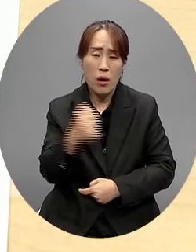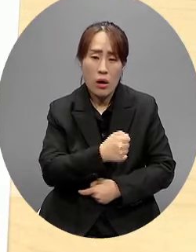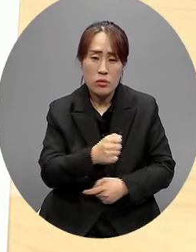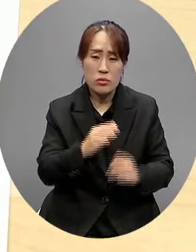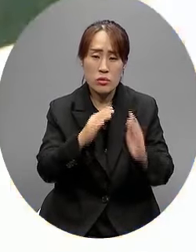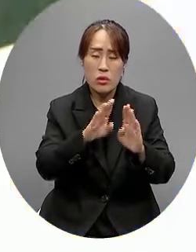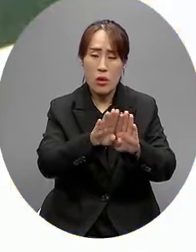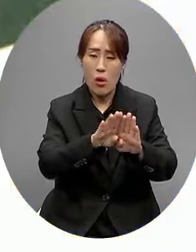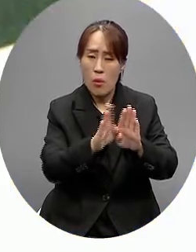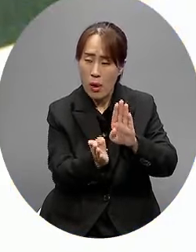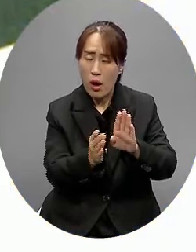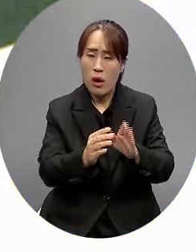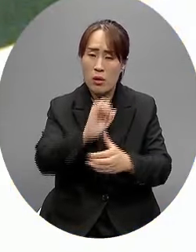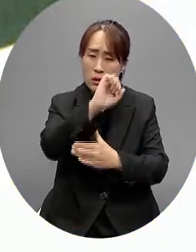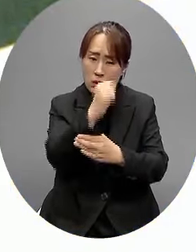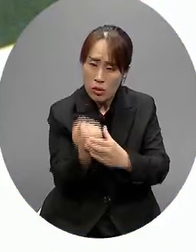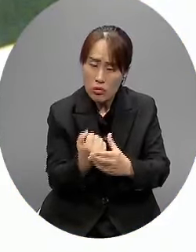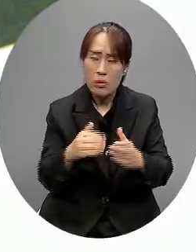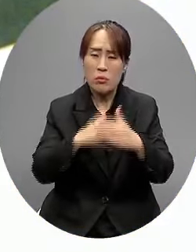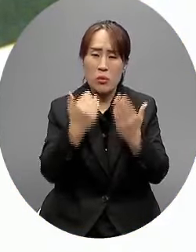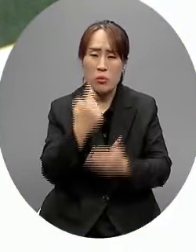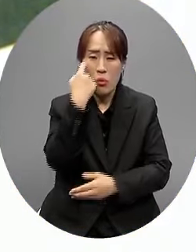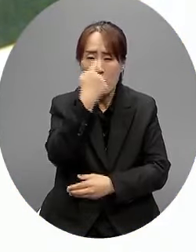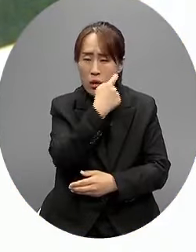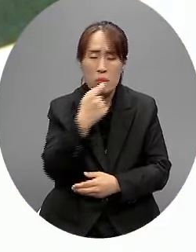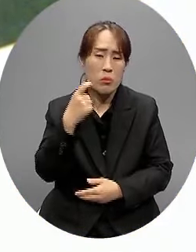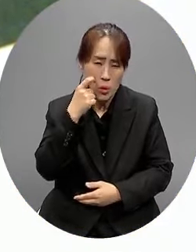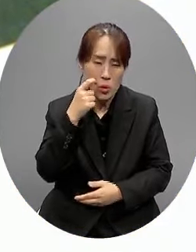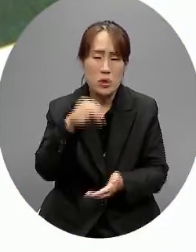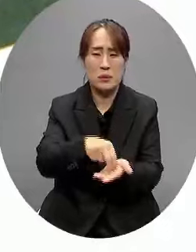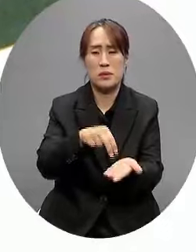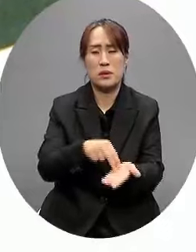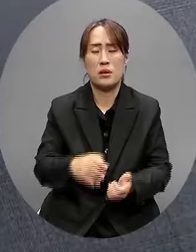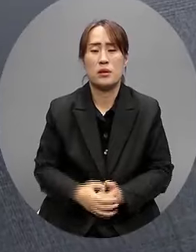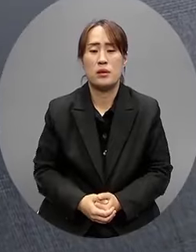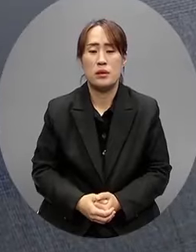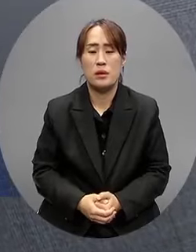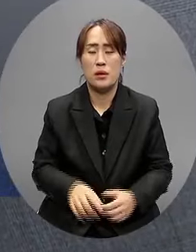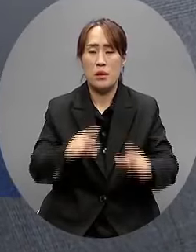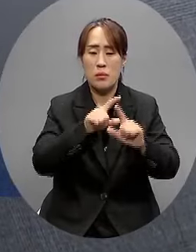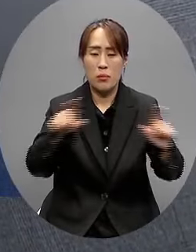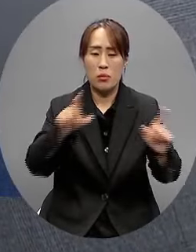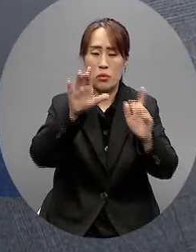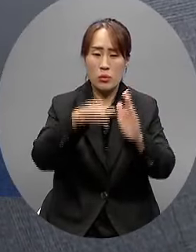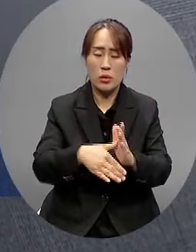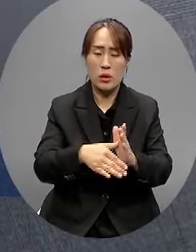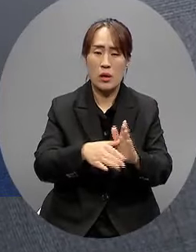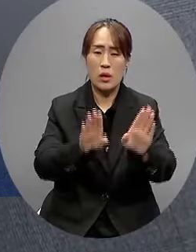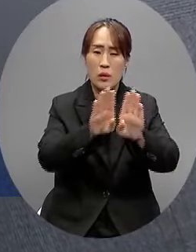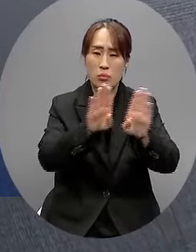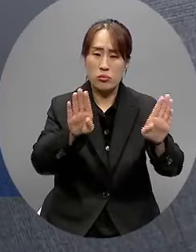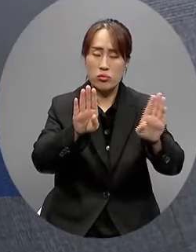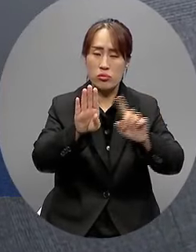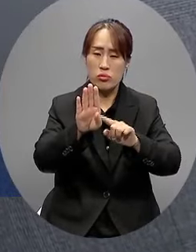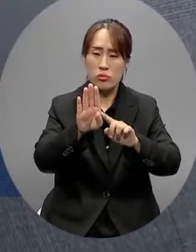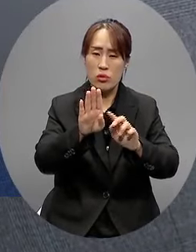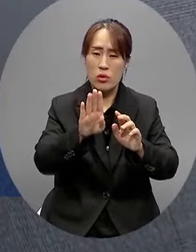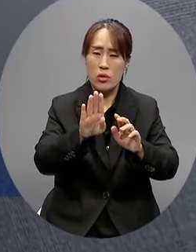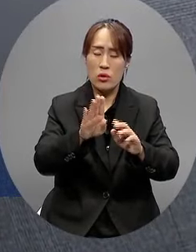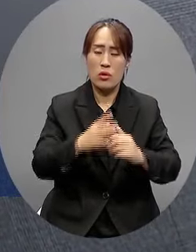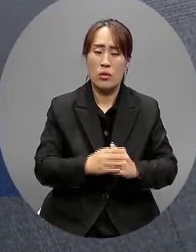기울임이나 파손, 부식 등 모든 결함을 알 수 없다는 입장입니다. 평상시에 그 문의 기울임이라든지 아니면은